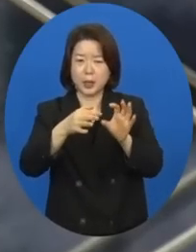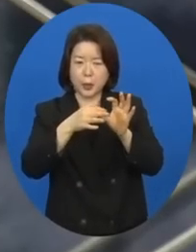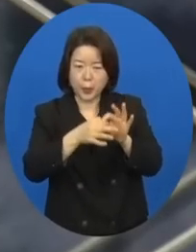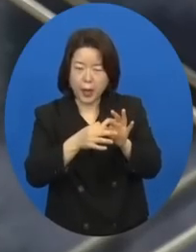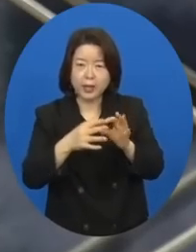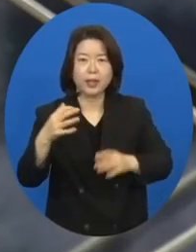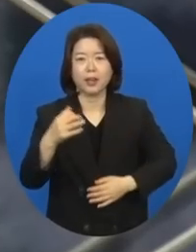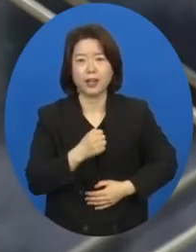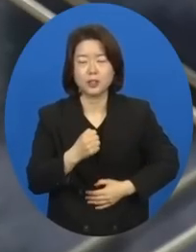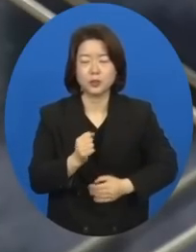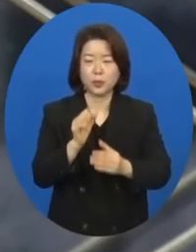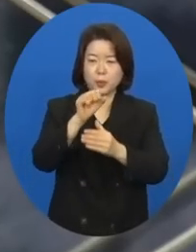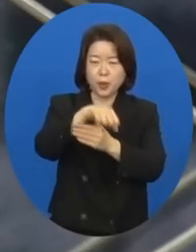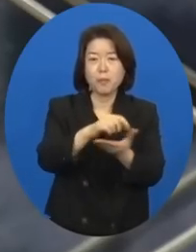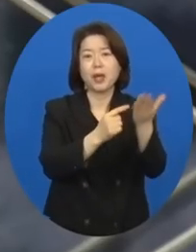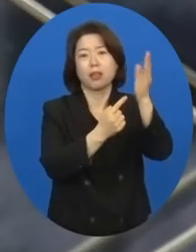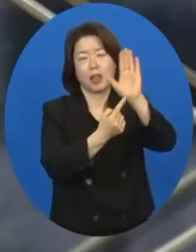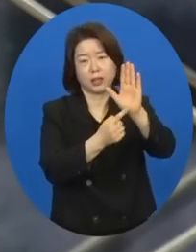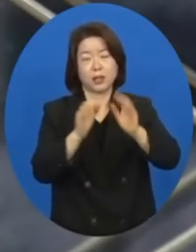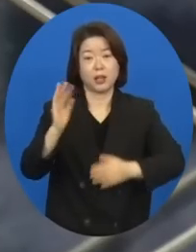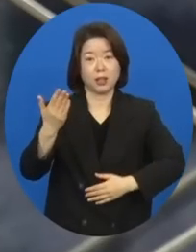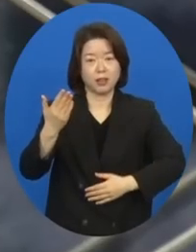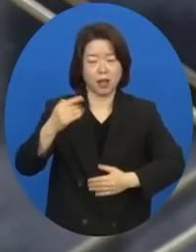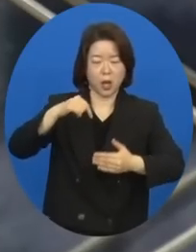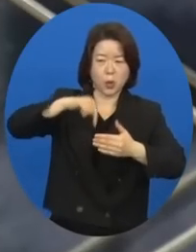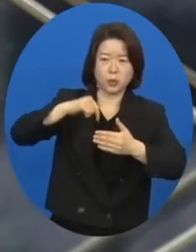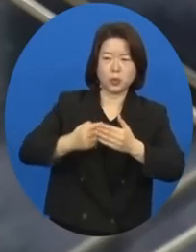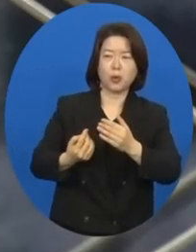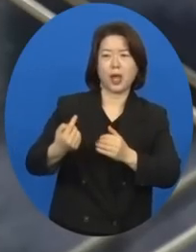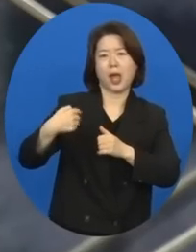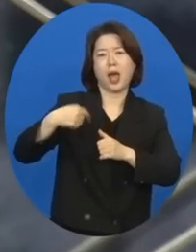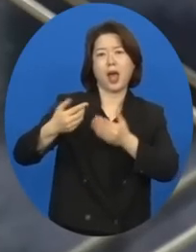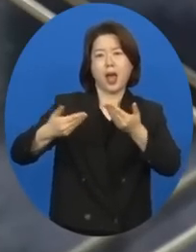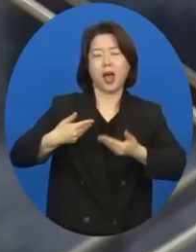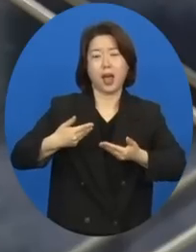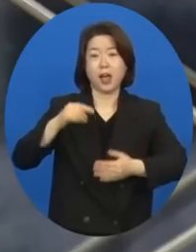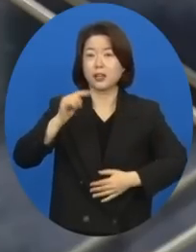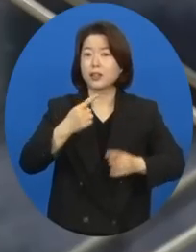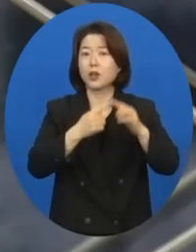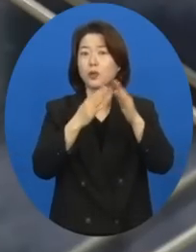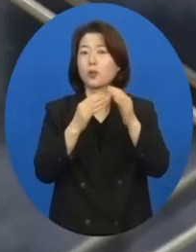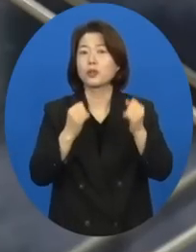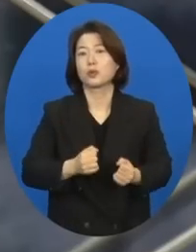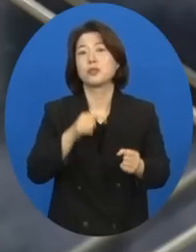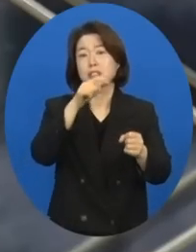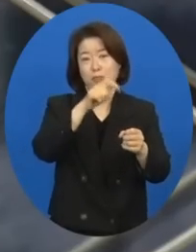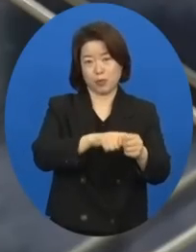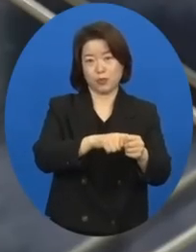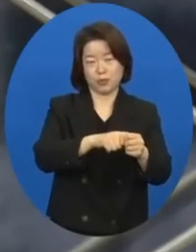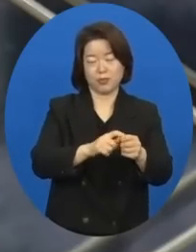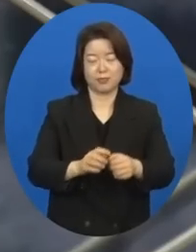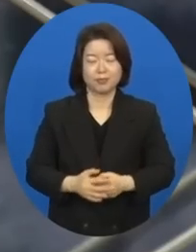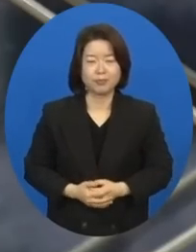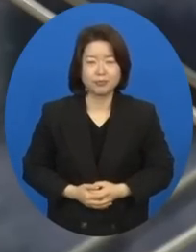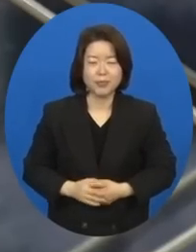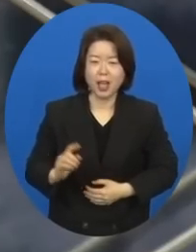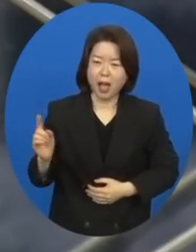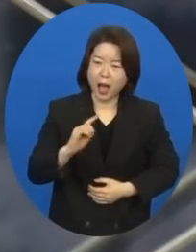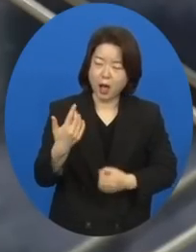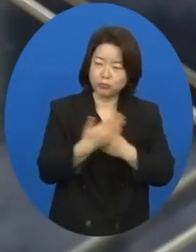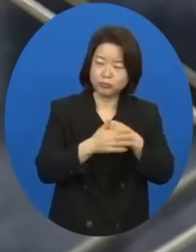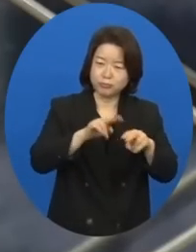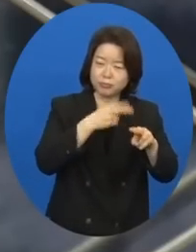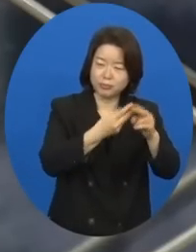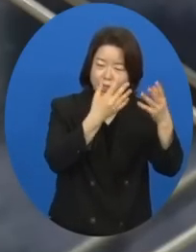가운데 열매 맺고 나타나야 한다고. 그것이 교회의 존재 목적이죠. 아무리 교회 안에 은사가 많고 선한 일을